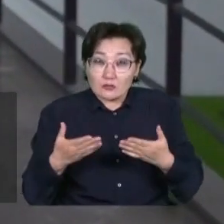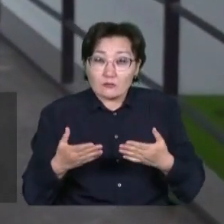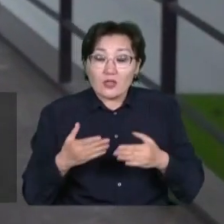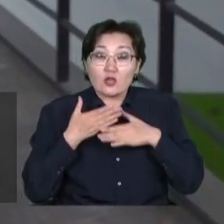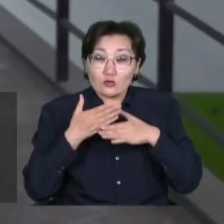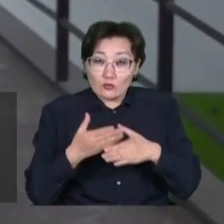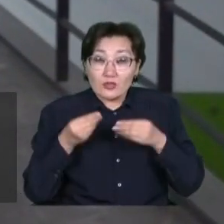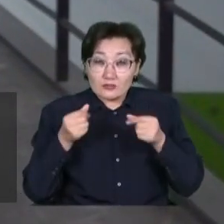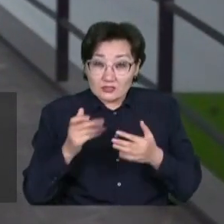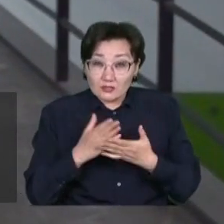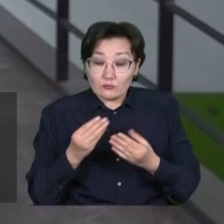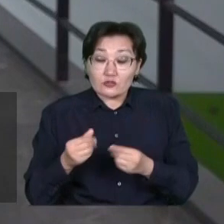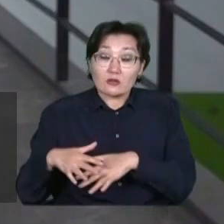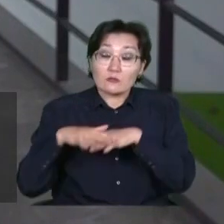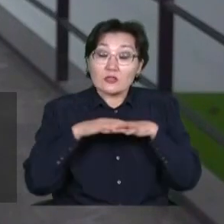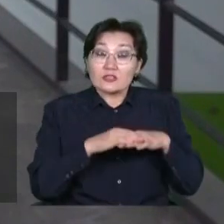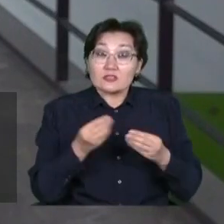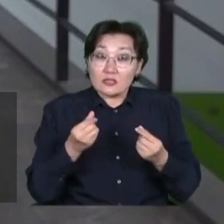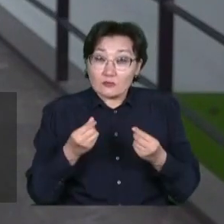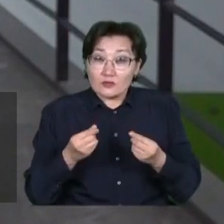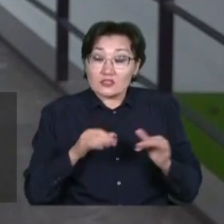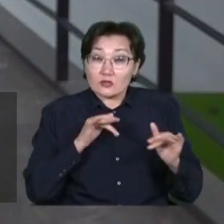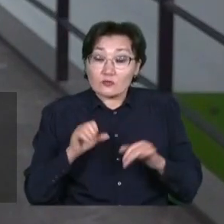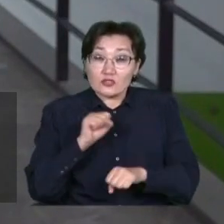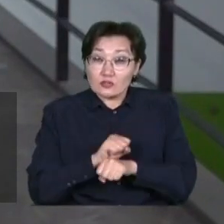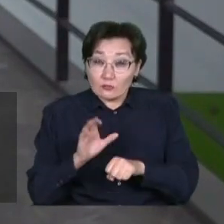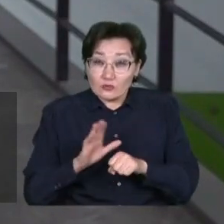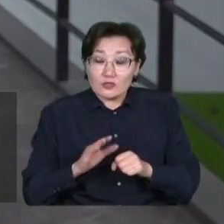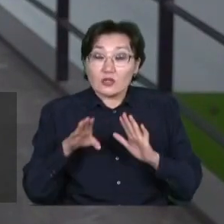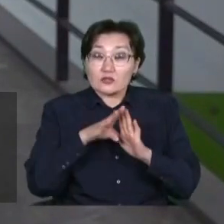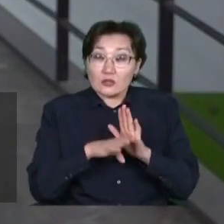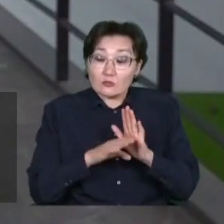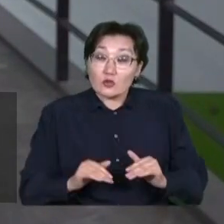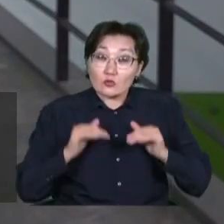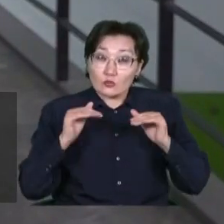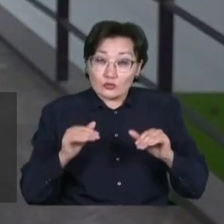септігін тигізеді. Инвестиция тарту ісі де іркілмесе көрсеткіш көңіл